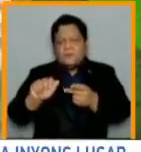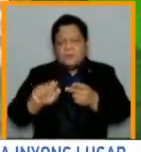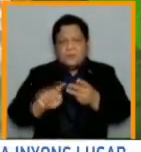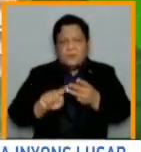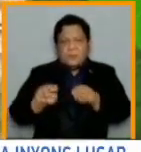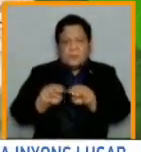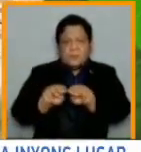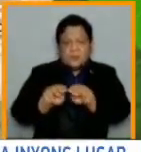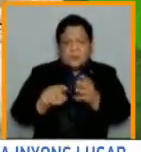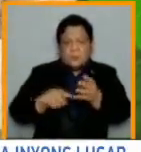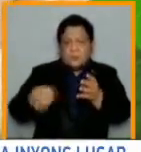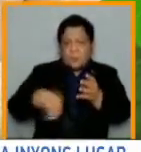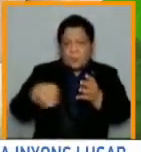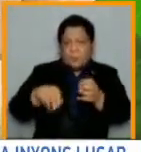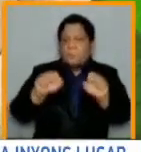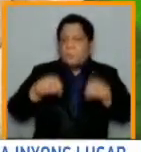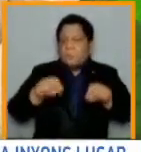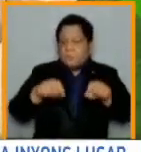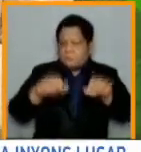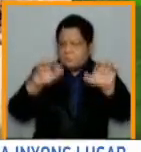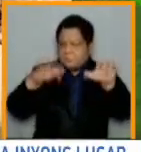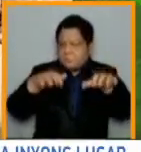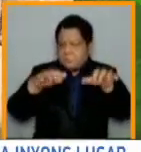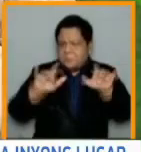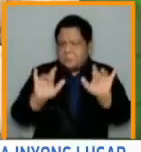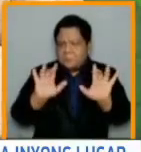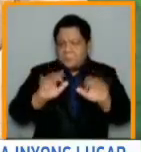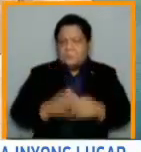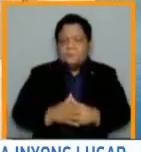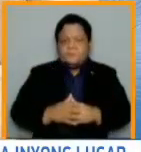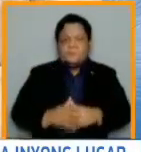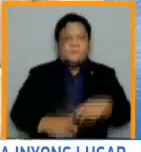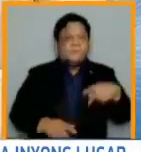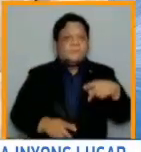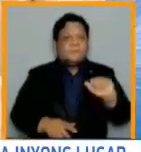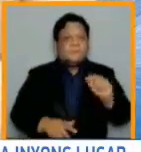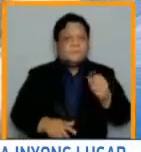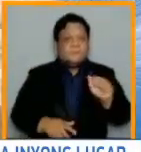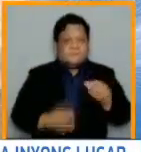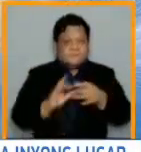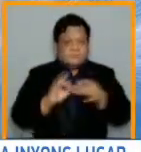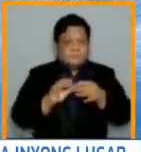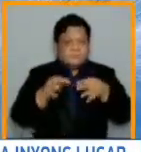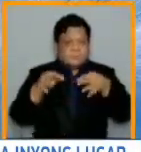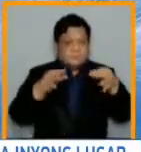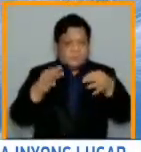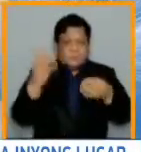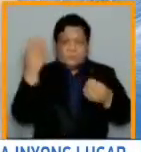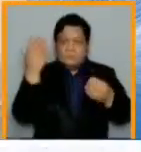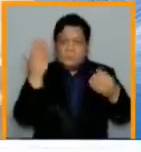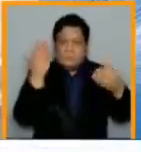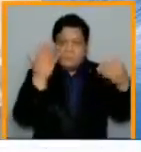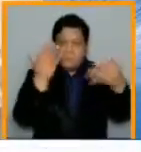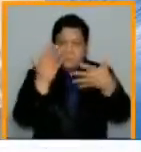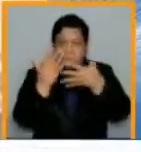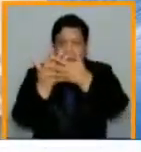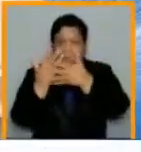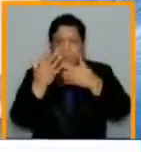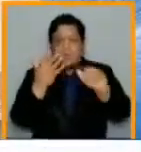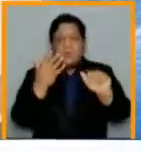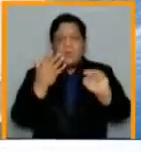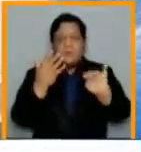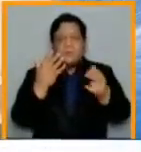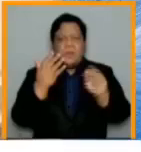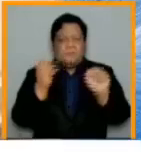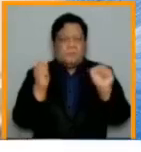posible po yung mahinang ulan. Ayon sa PAGASA, hanging amihan o northeast monsoon ang patuloy na umiiral dito sa may northern Luzon. Apektado